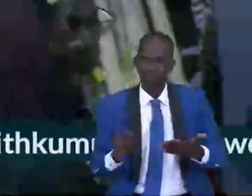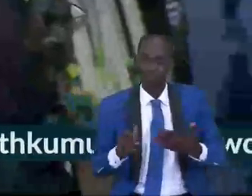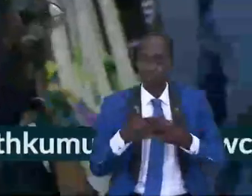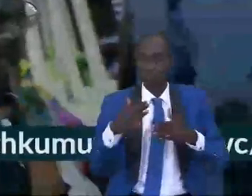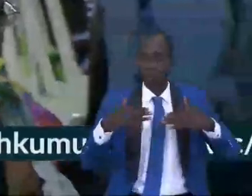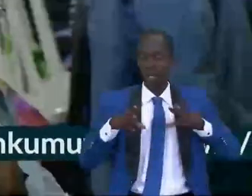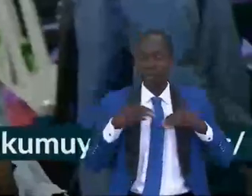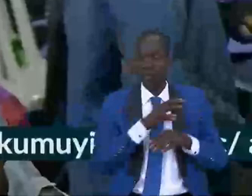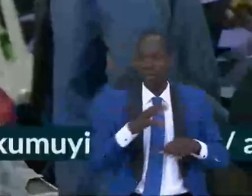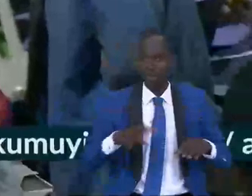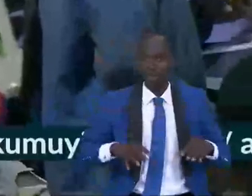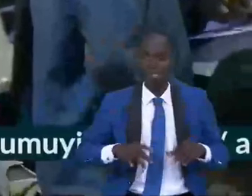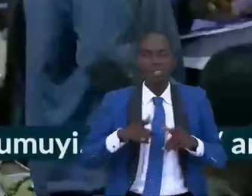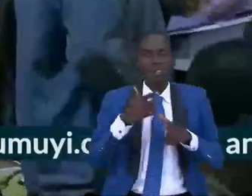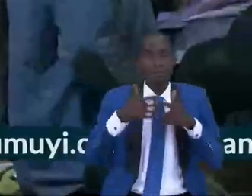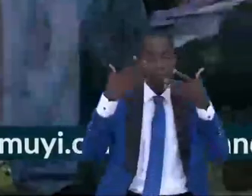Pour les autres,